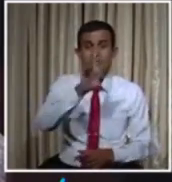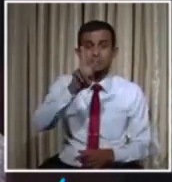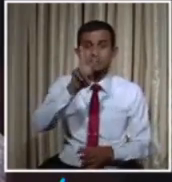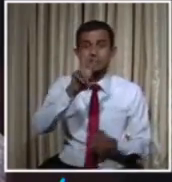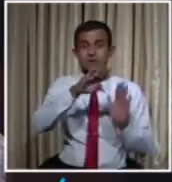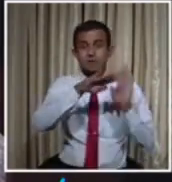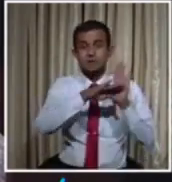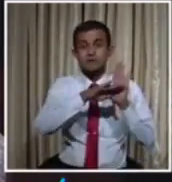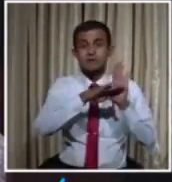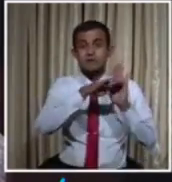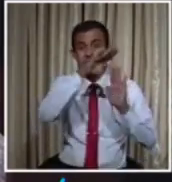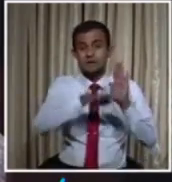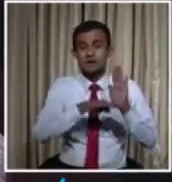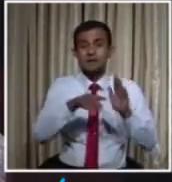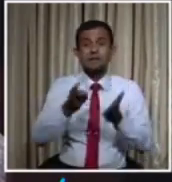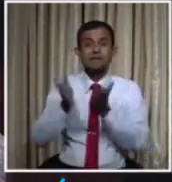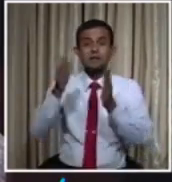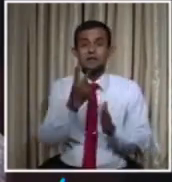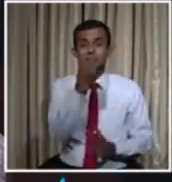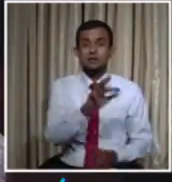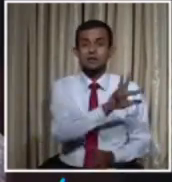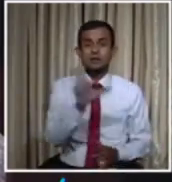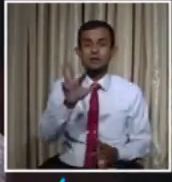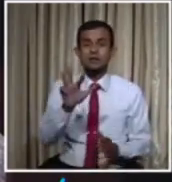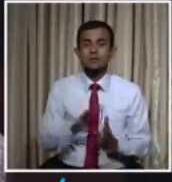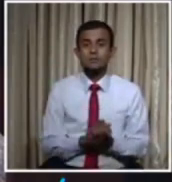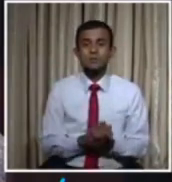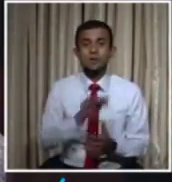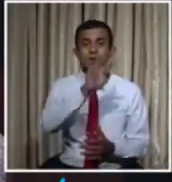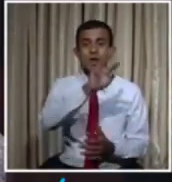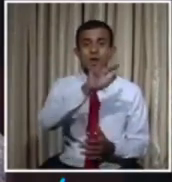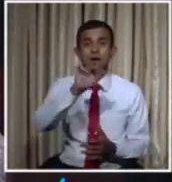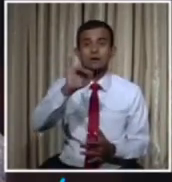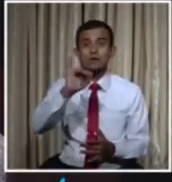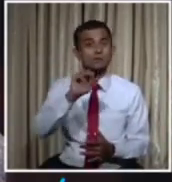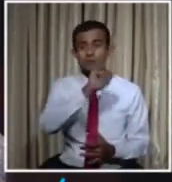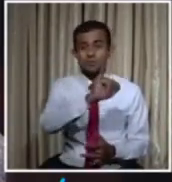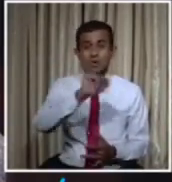හිටපු ඉන්දියාව 2019 වෙනකොට 63 දක්වා ඉහළට ආවා